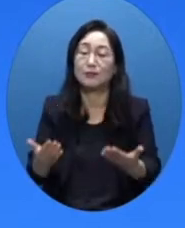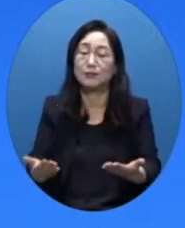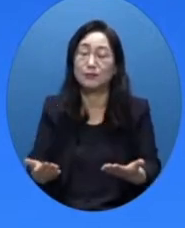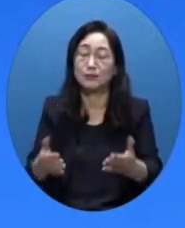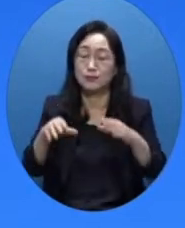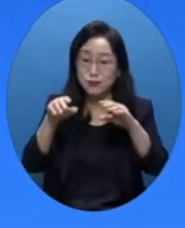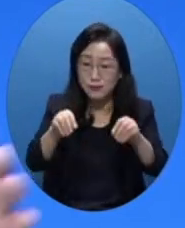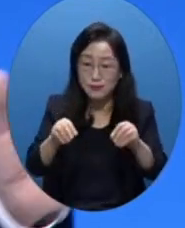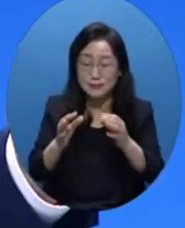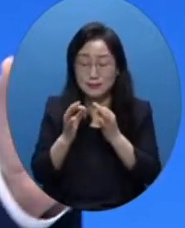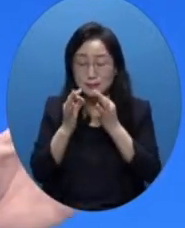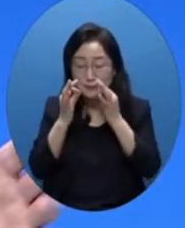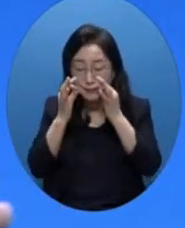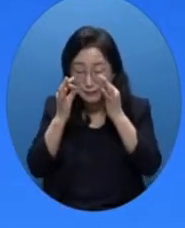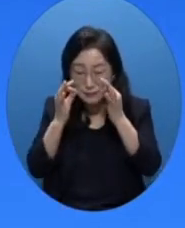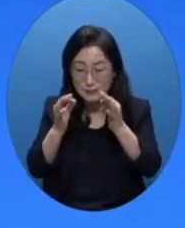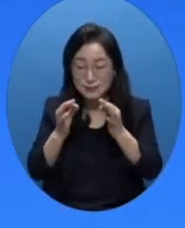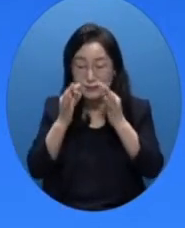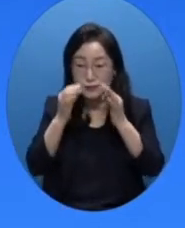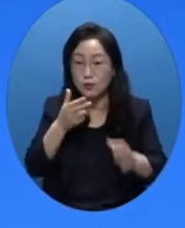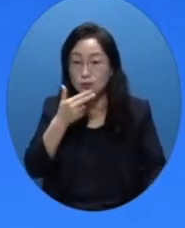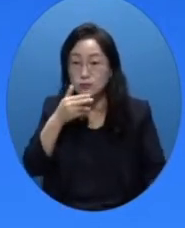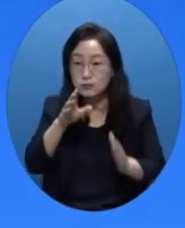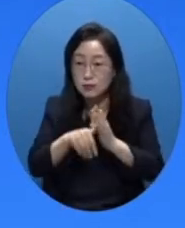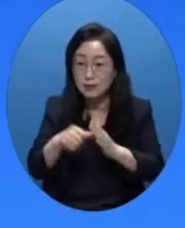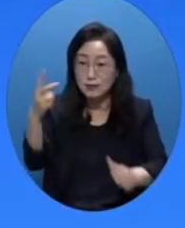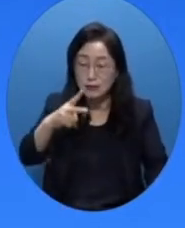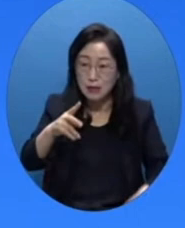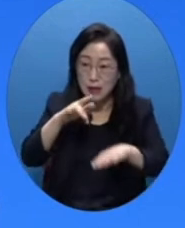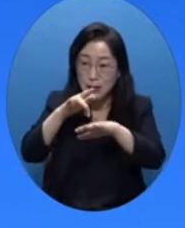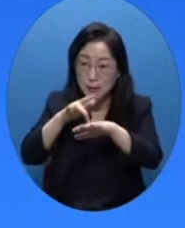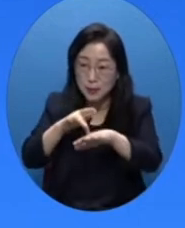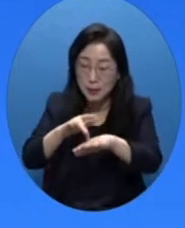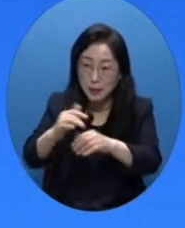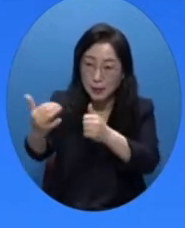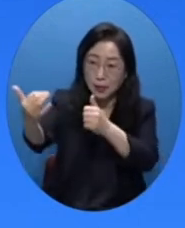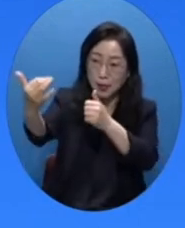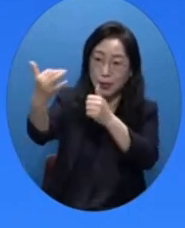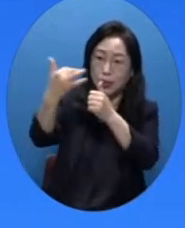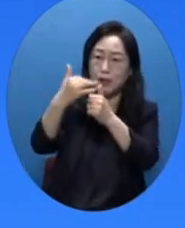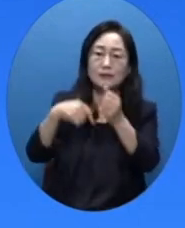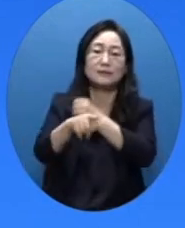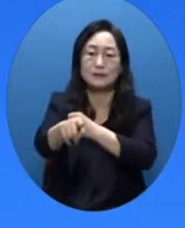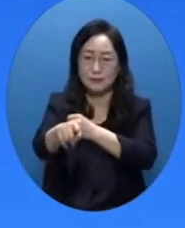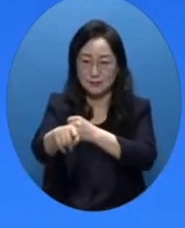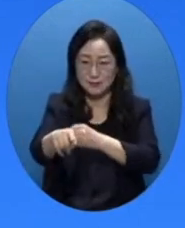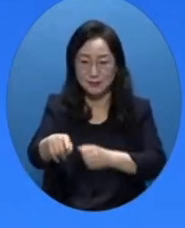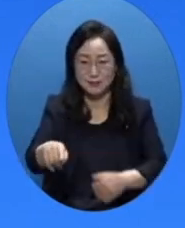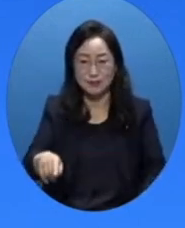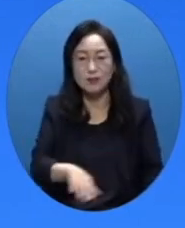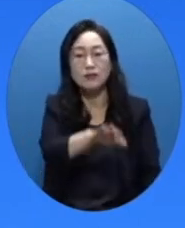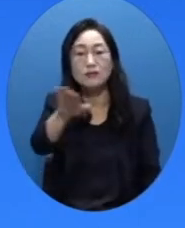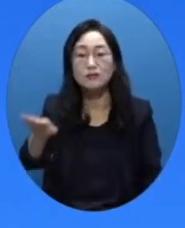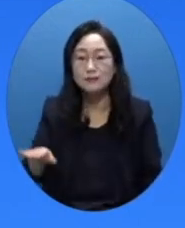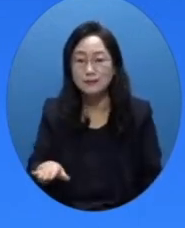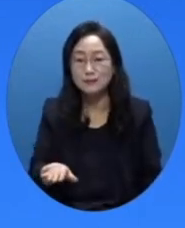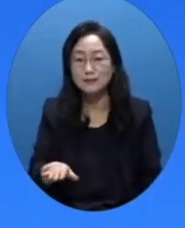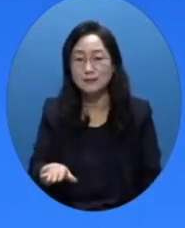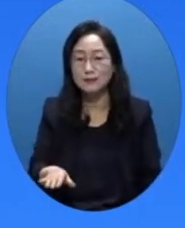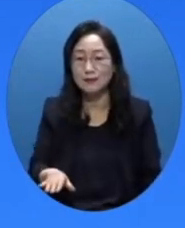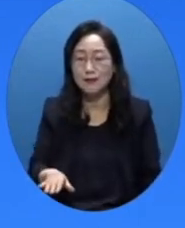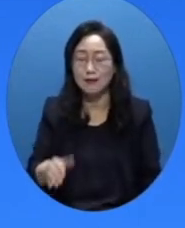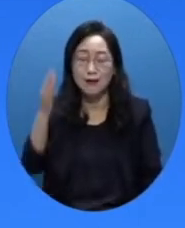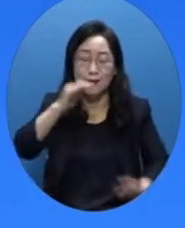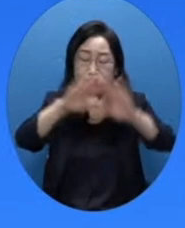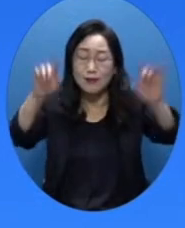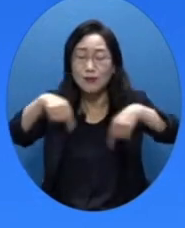우리 삶에서 사라지게 됐을 때 다시 아말렉이 우리를 공격해온다는 것을 말씀해주고 있습니다. 여러분, 하나라 갈